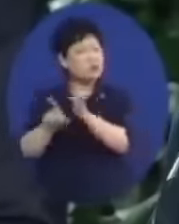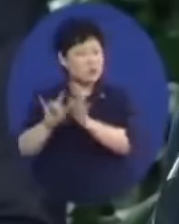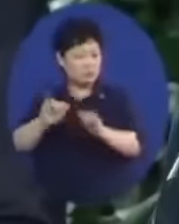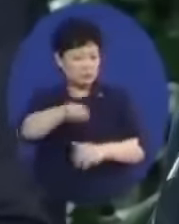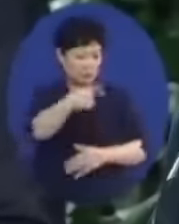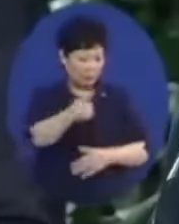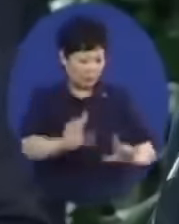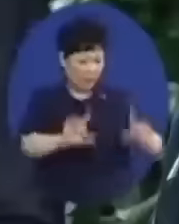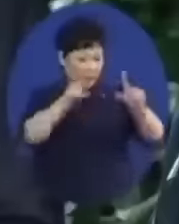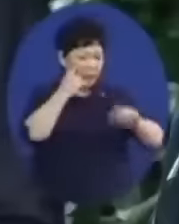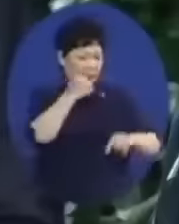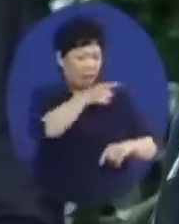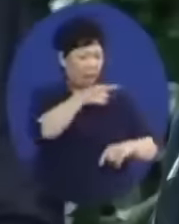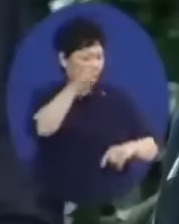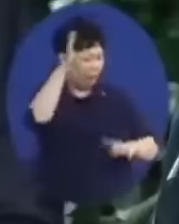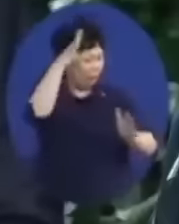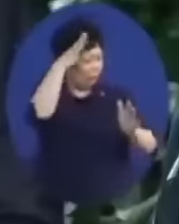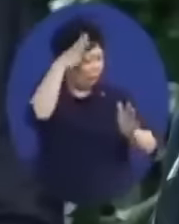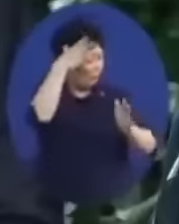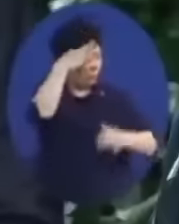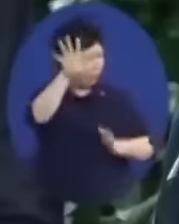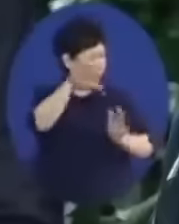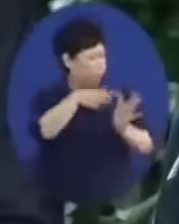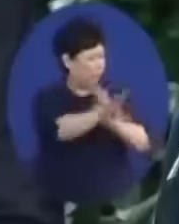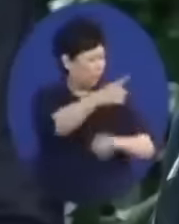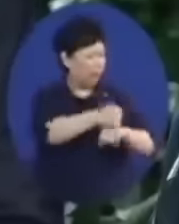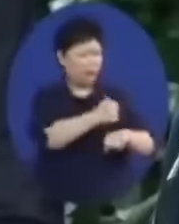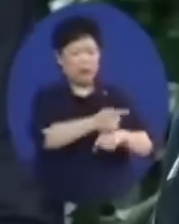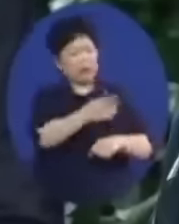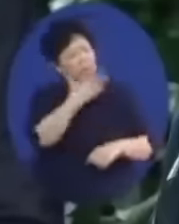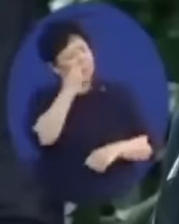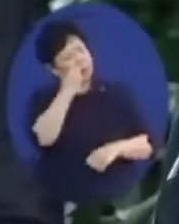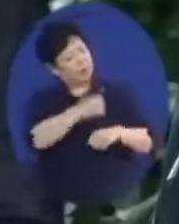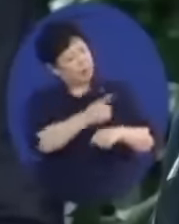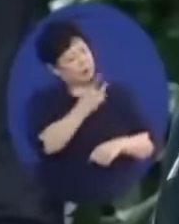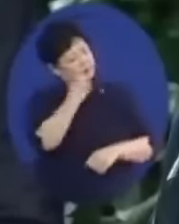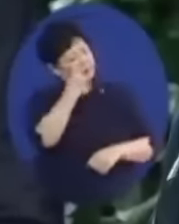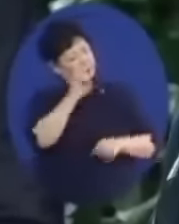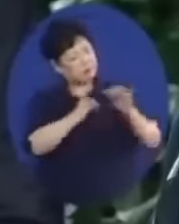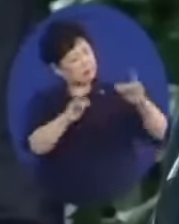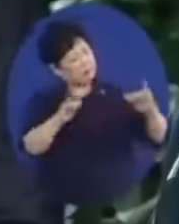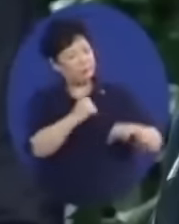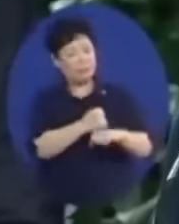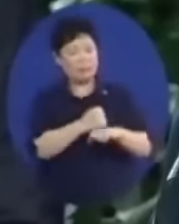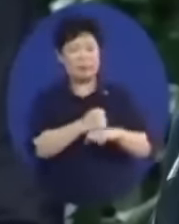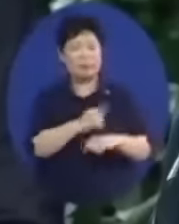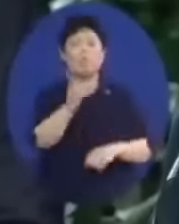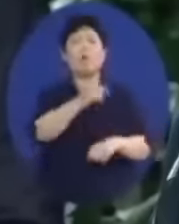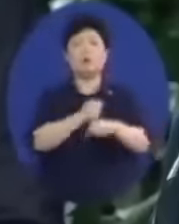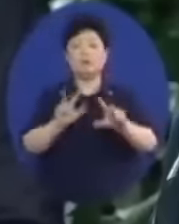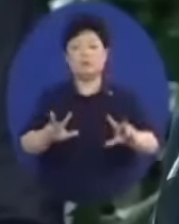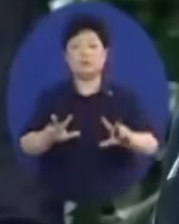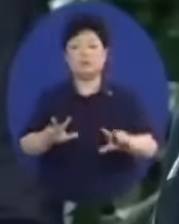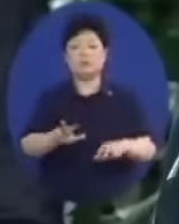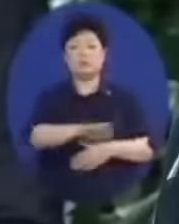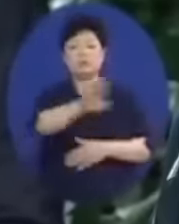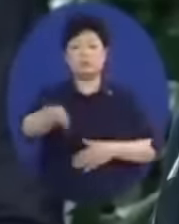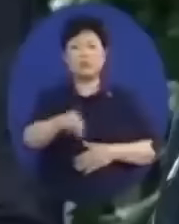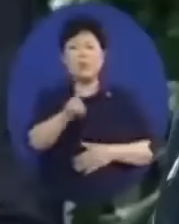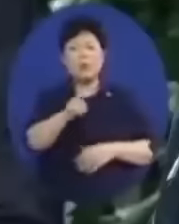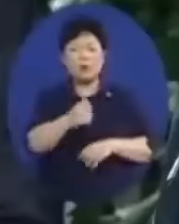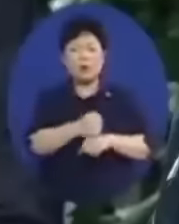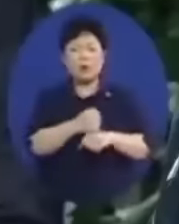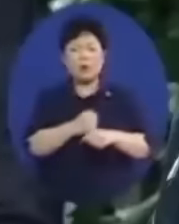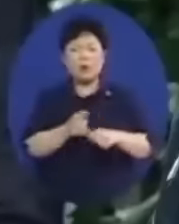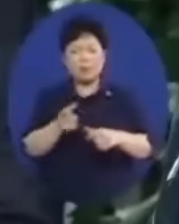날은 보면 개망나이 같고 저 뭐 무슨 사람이 저런 사람이냐? 그게 오늘날 공고한 일인 것입니다.